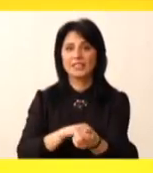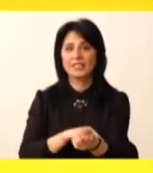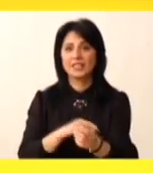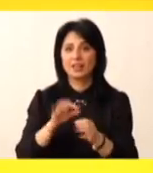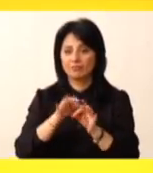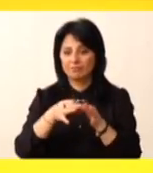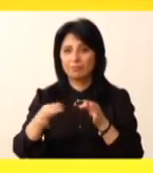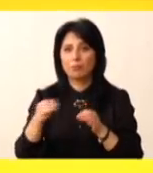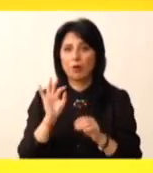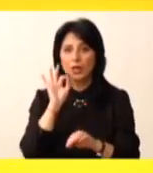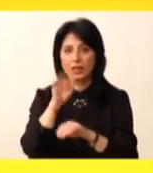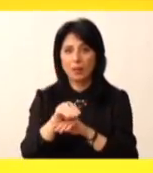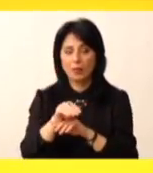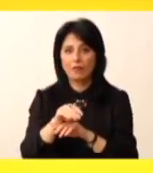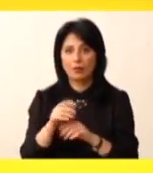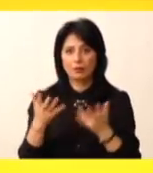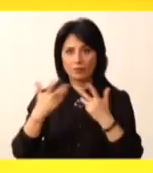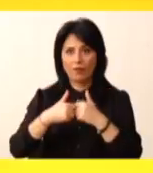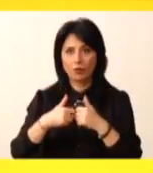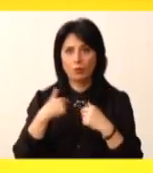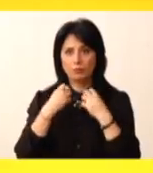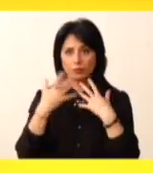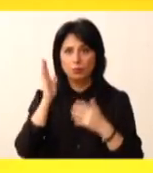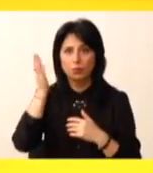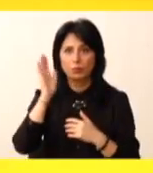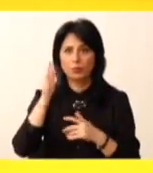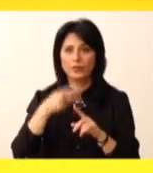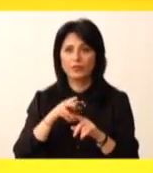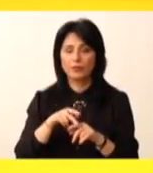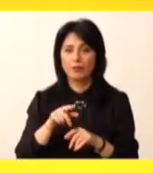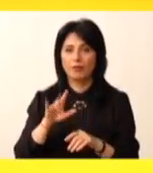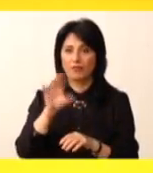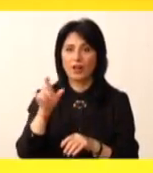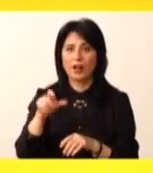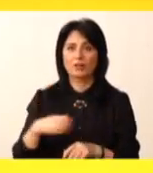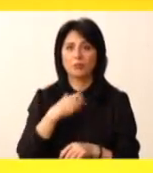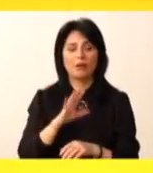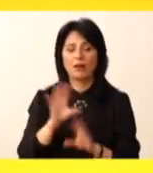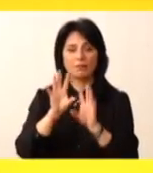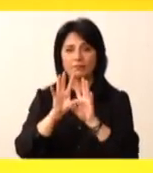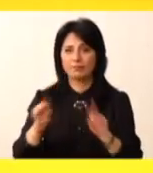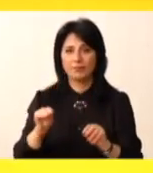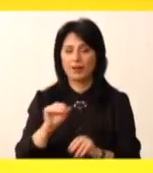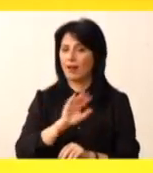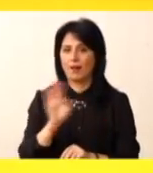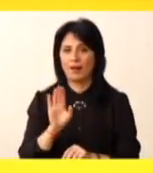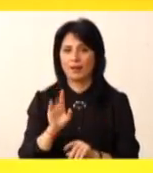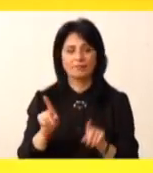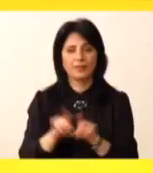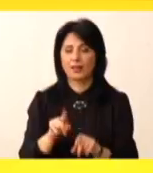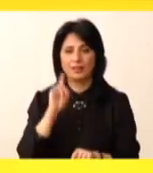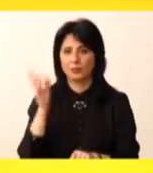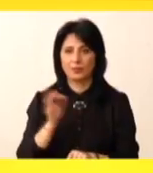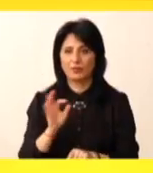არის თუ არა ცალსახად აუტოიმუნური დაავადების და ამ შემთხვევაში აუტოიმუნური თიროიდიტის მაჩვენებლი. ჩვენ უპასუხეთ, რომ არა,